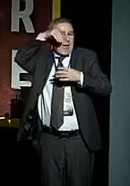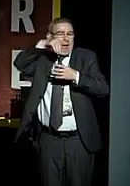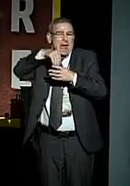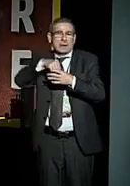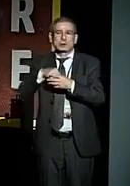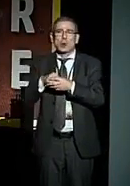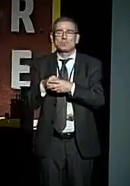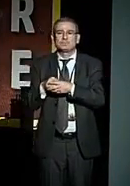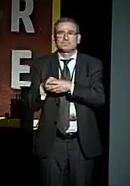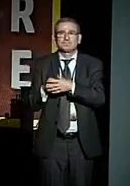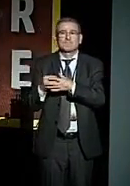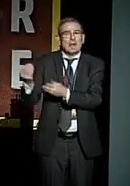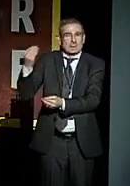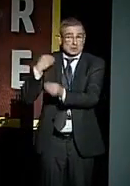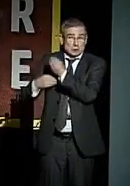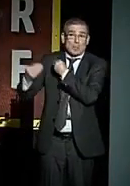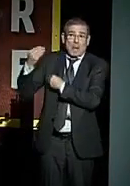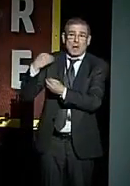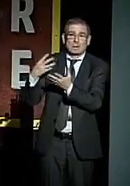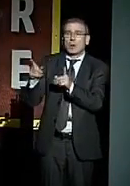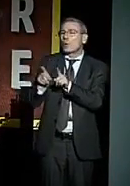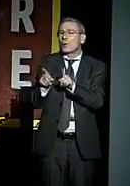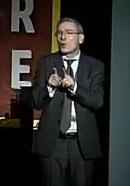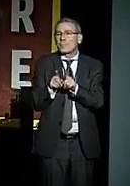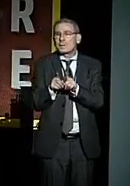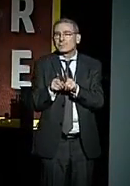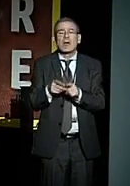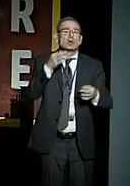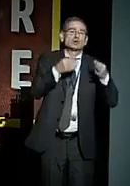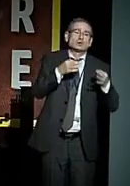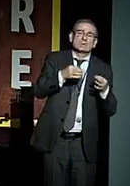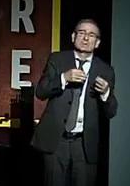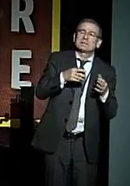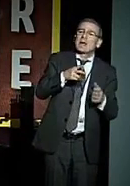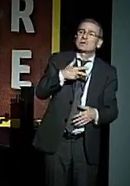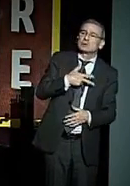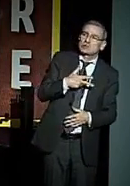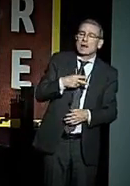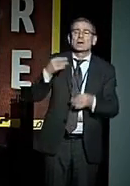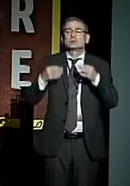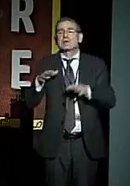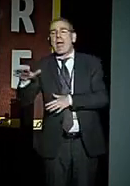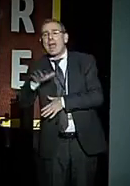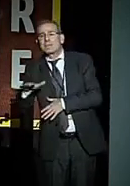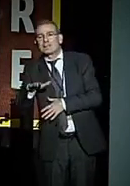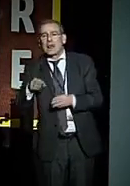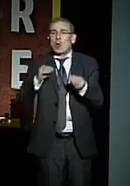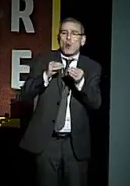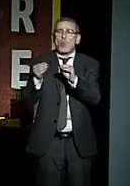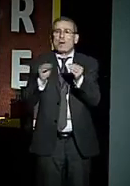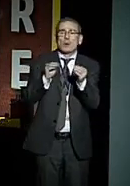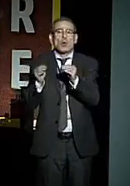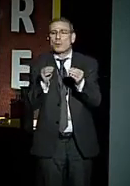spesso ci viene richiesta, su come coniugare giustizia sociale e giustizia ambientale, su come correggere gli effetti di